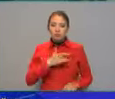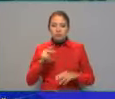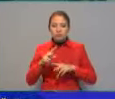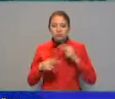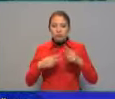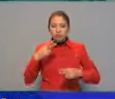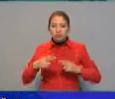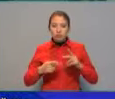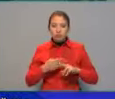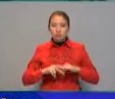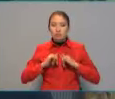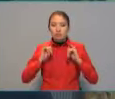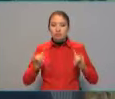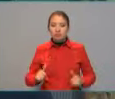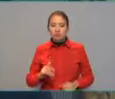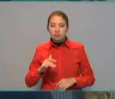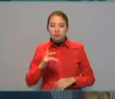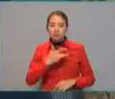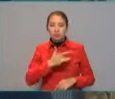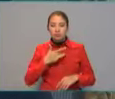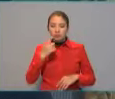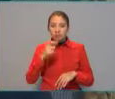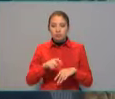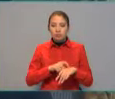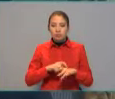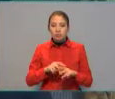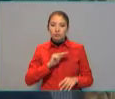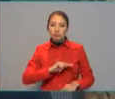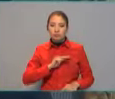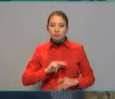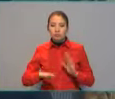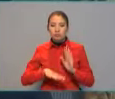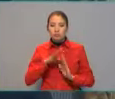жетіспеушілігі дамығанда жүрек қантамыр жүйесінің жұмысын жақсарту мақсатында қолданылады.